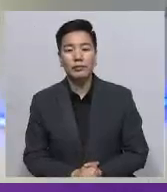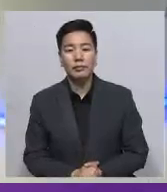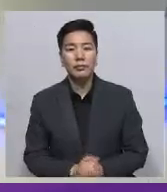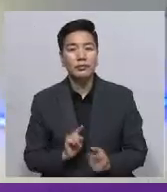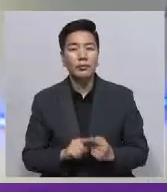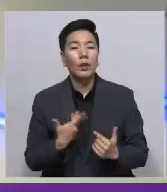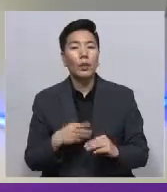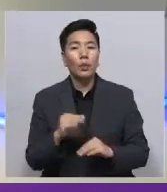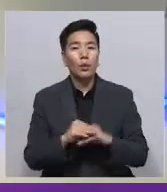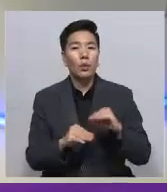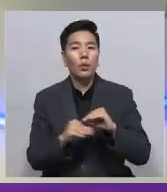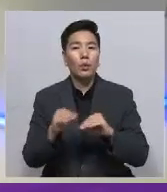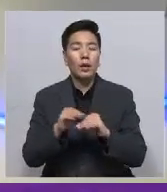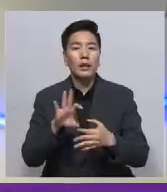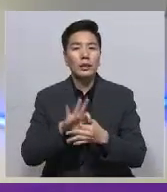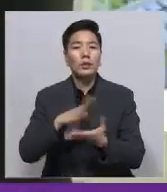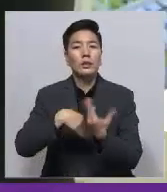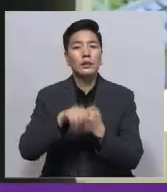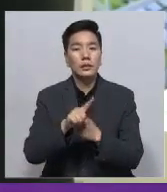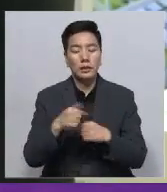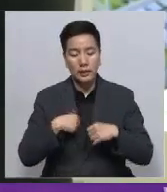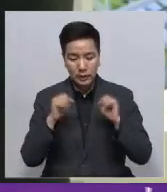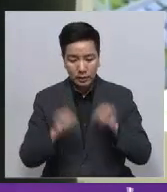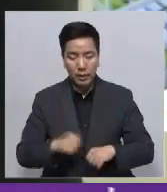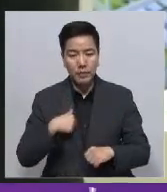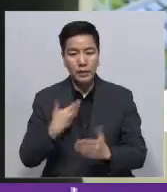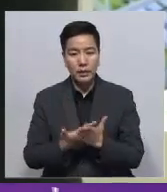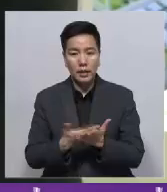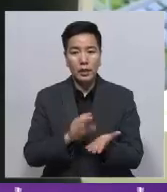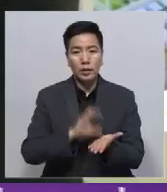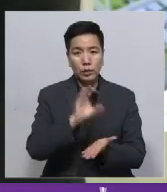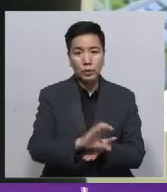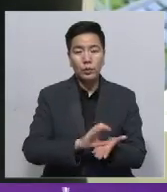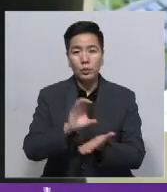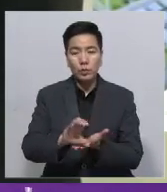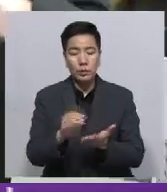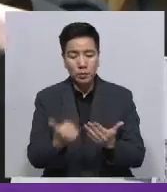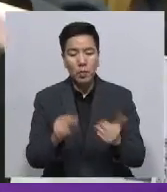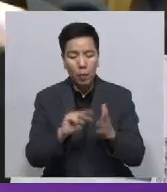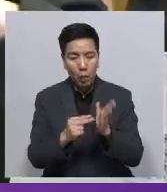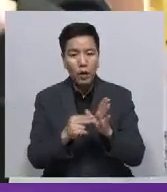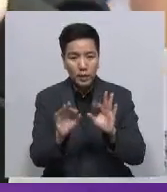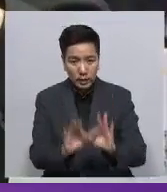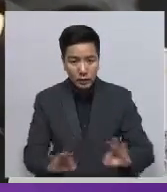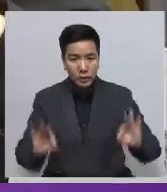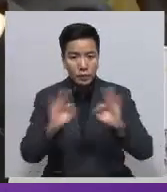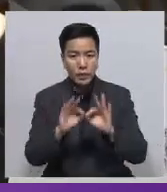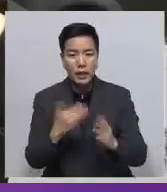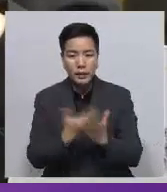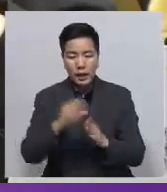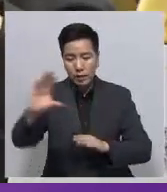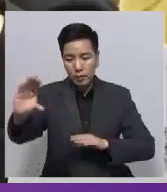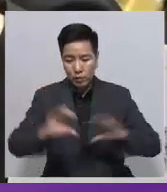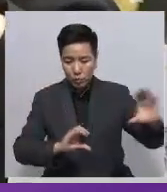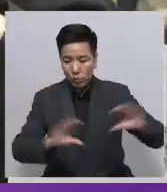เพื่อเดินหน้าสู่โครงการเศรษฐกิจที่มีศักยภาพการดึงดูดการลงทุนจากต่างชาติจึงเป็นสิ่งสำคัญที่จะช่วยดึงดูดทั้งเม็ดเงินล